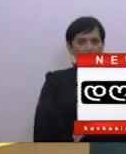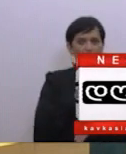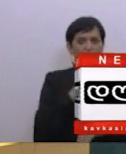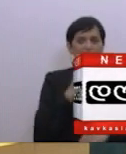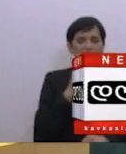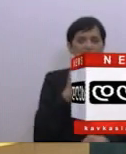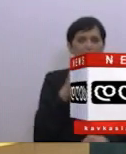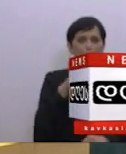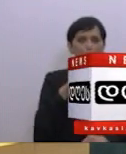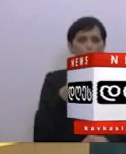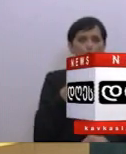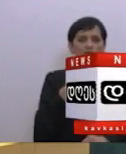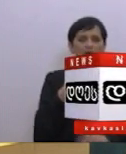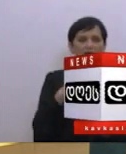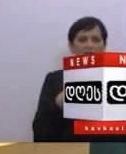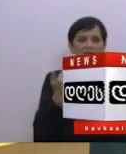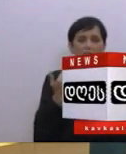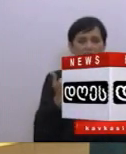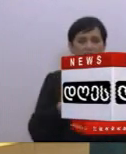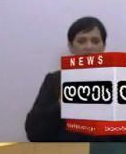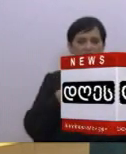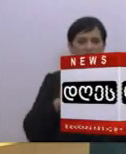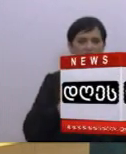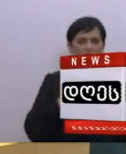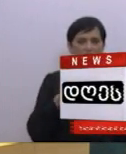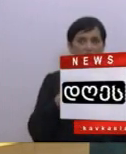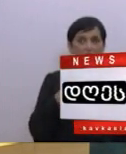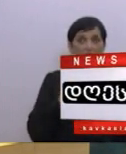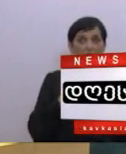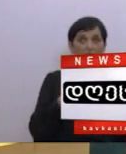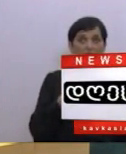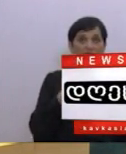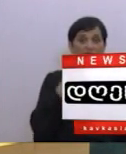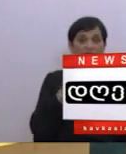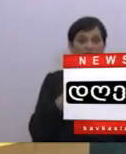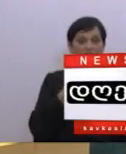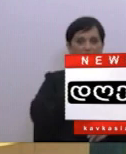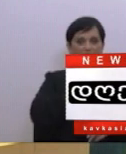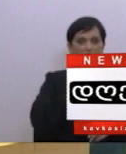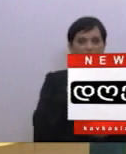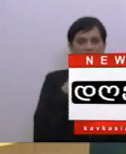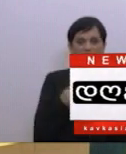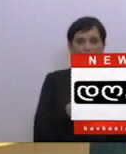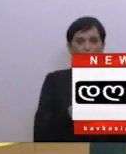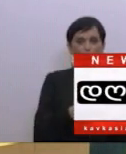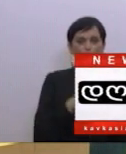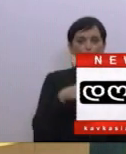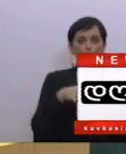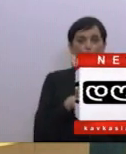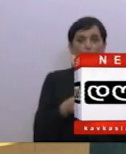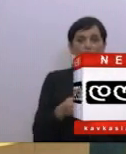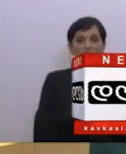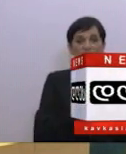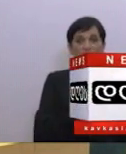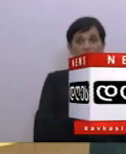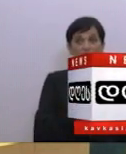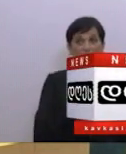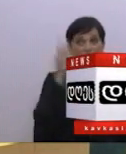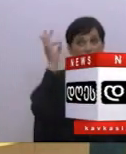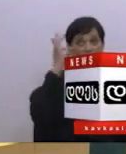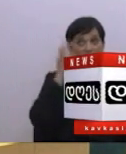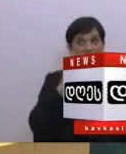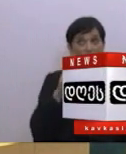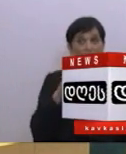neonatsistebi. Da kholod mat sades am tragedias gamoqeneba sakutari khulebis dasatserat.